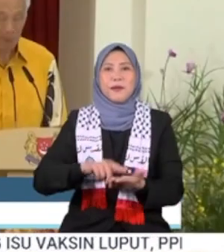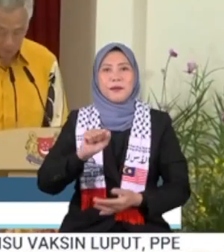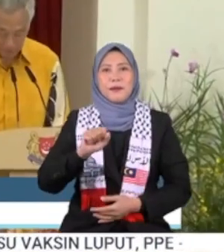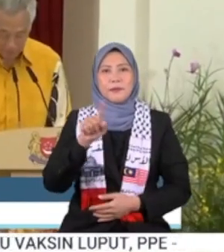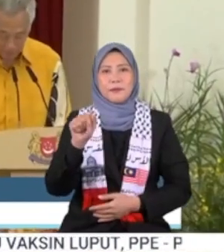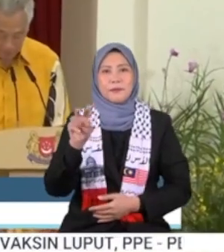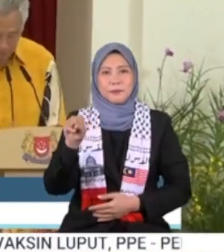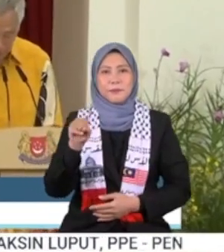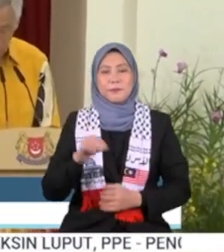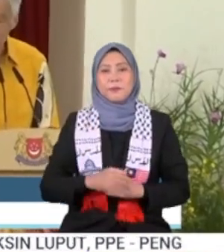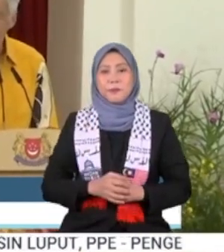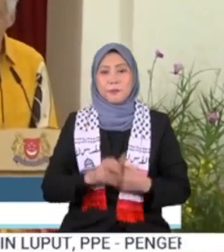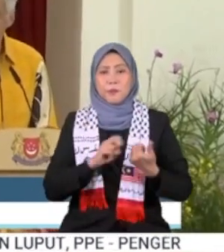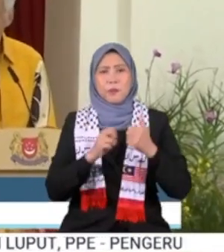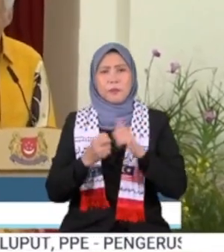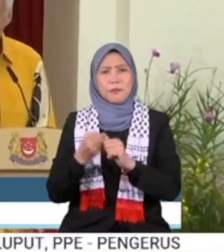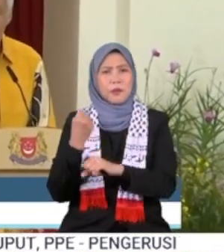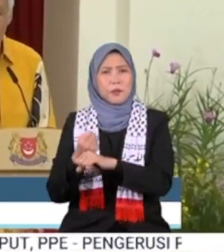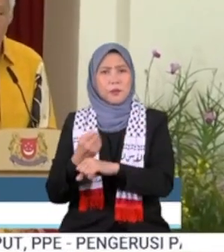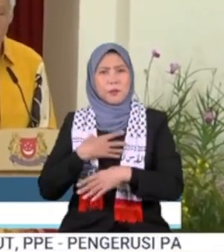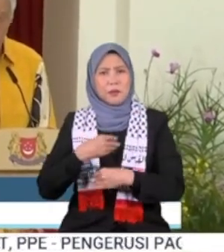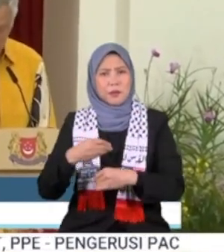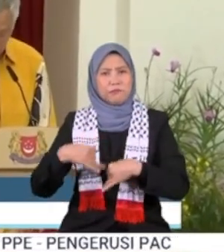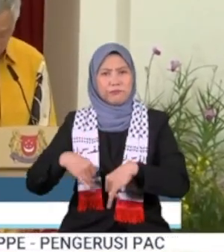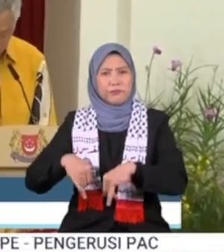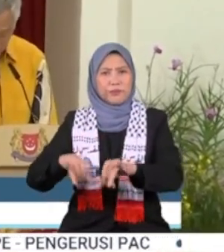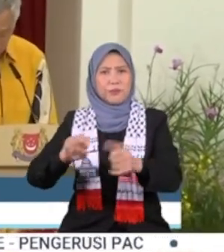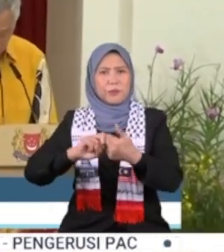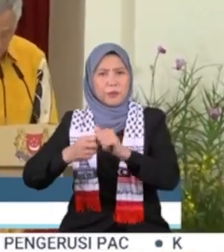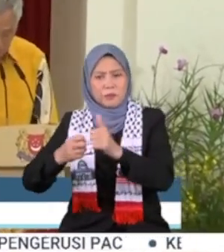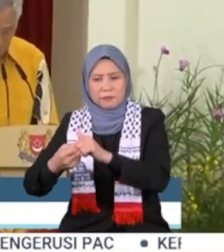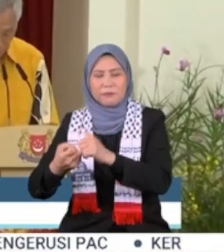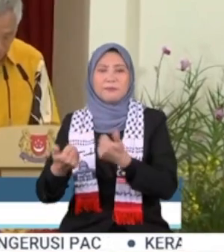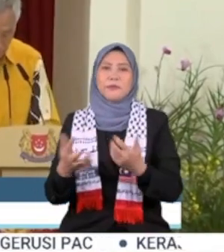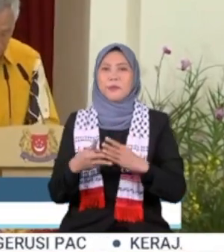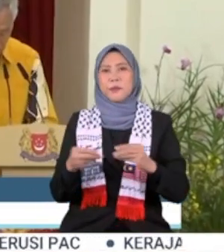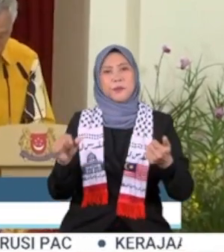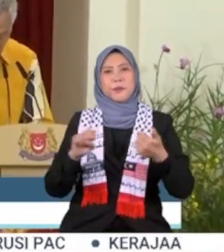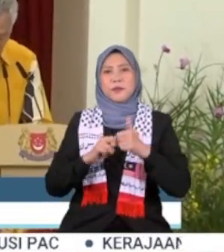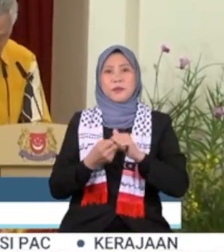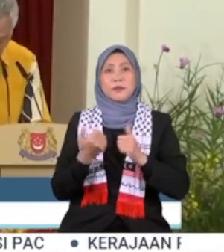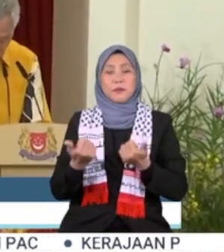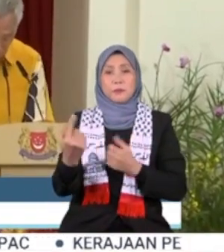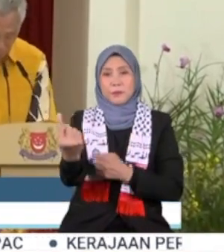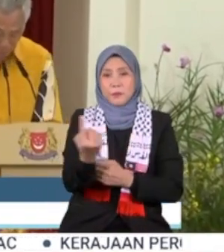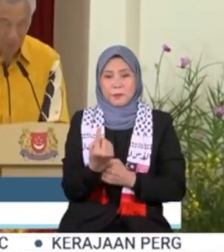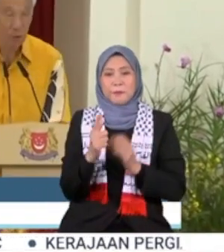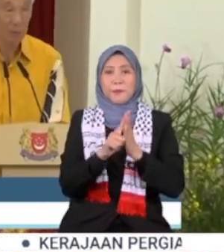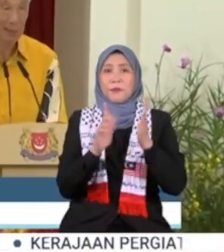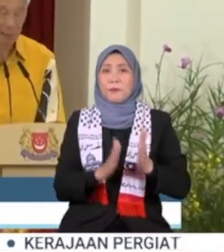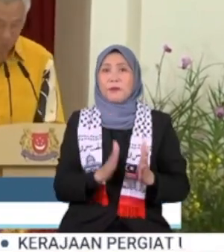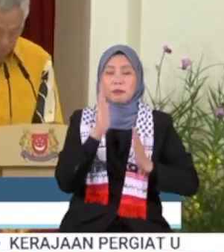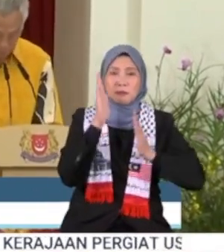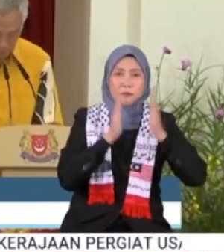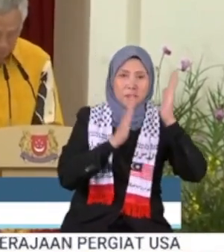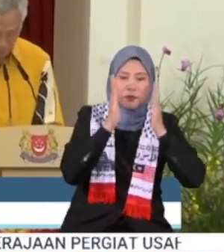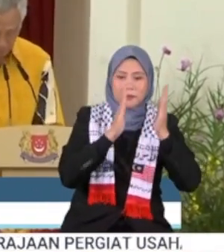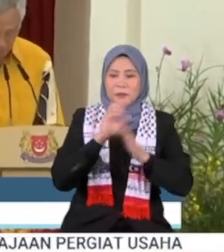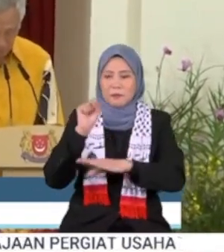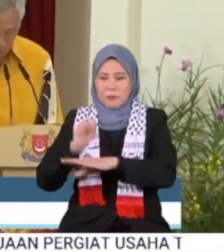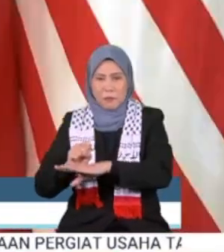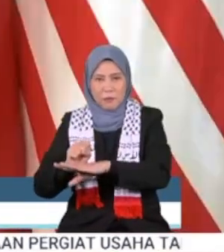Husin isu batu putih antara yang berlanjutan dan berupaya diselesaikan dengan plibatan peguam negara antara Malaysia dan